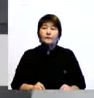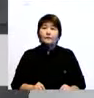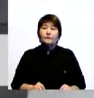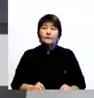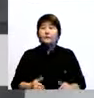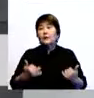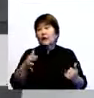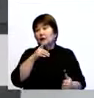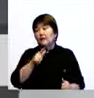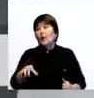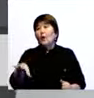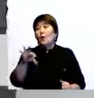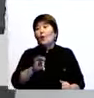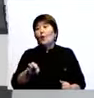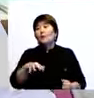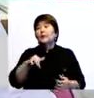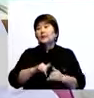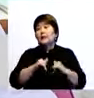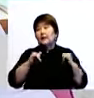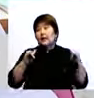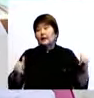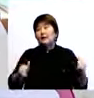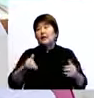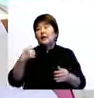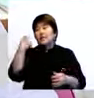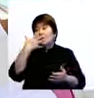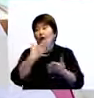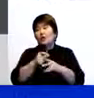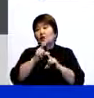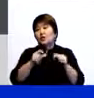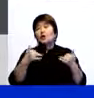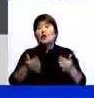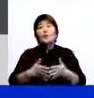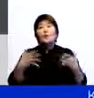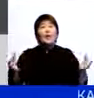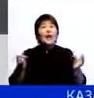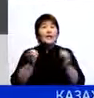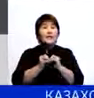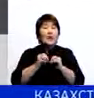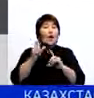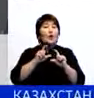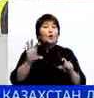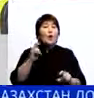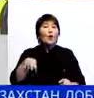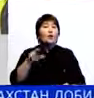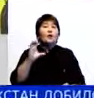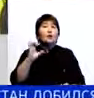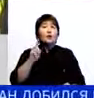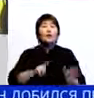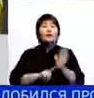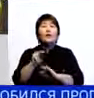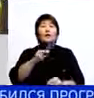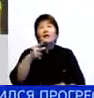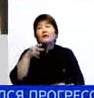В настоящее время в области динамично развивается сеть частных школ. Сегодня их более 10. Школа «Ортаскул» введена в